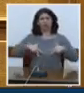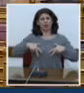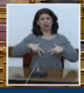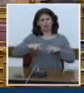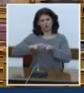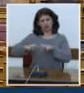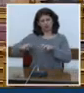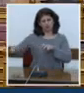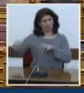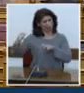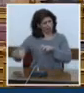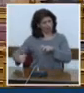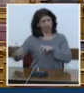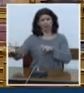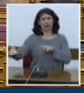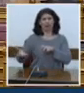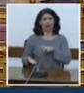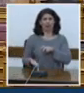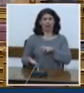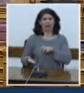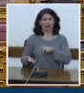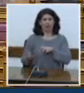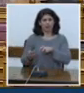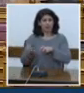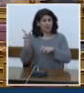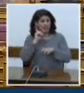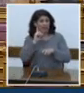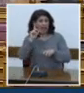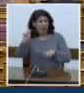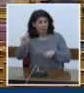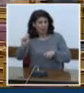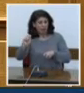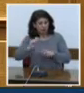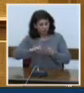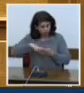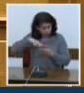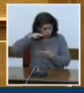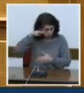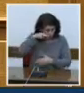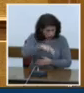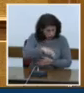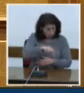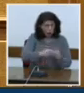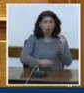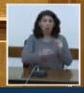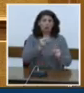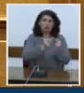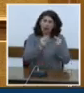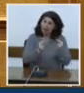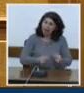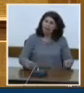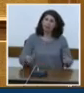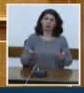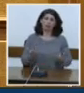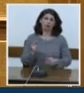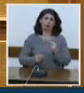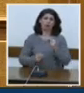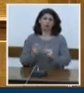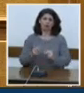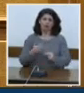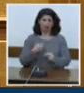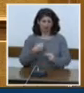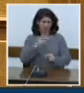έδρανα, η οποία έσκυψε πάνω στο πρόβλημα και το έλυσε. Εγώ δεν θα σας